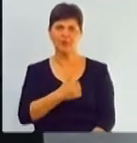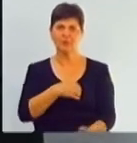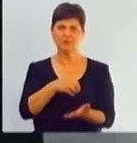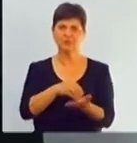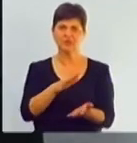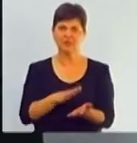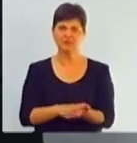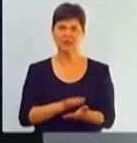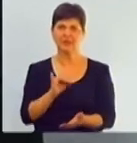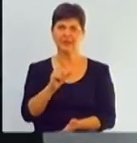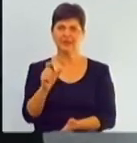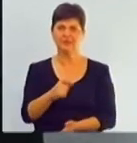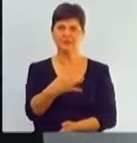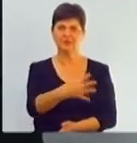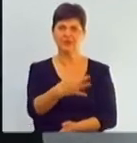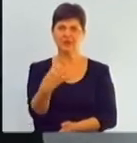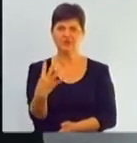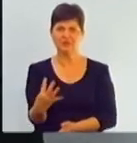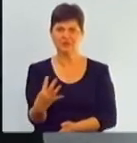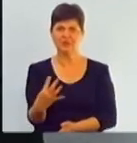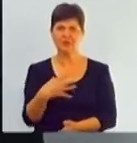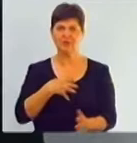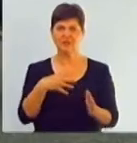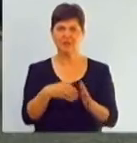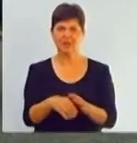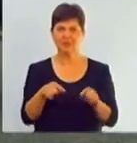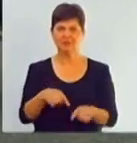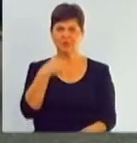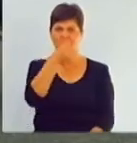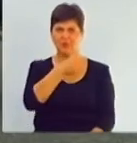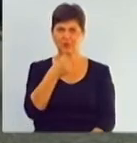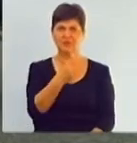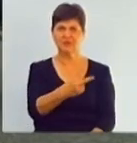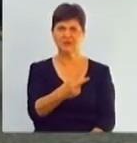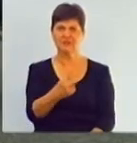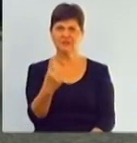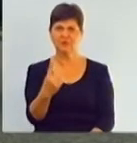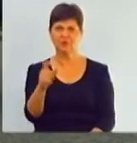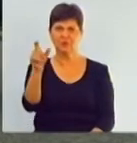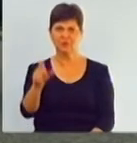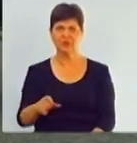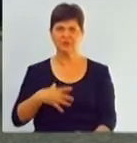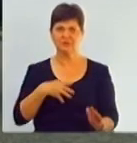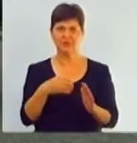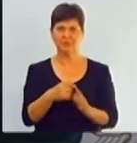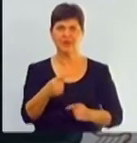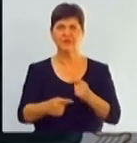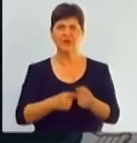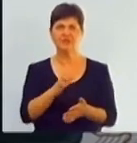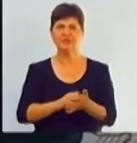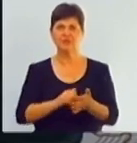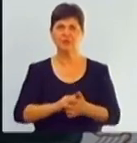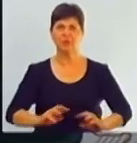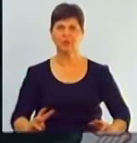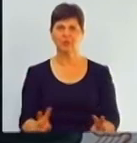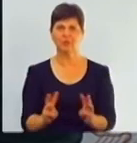із 44 загиблих в цьому році 21 загиблий, це внаслідок пожеж,